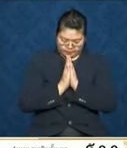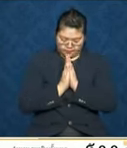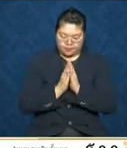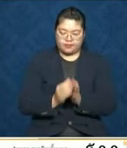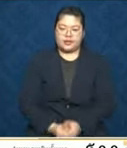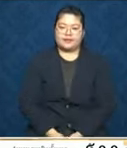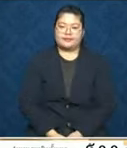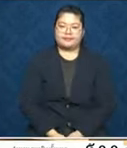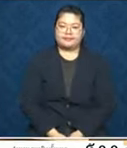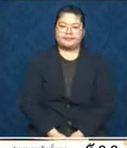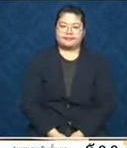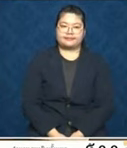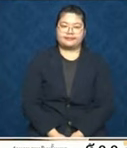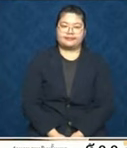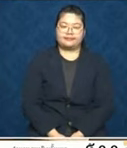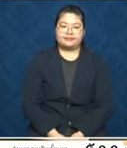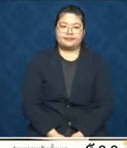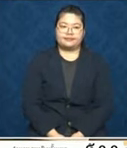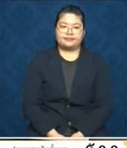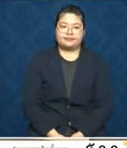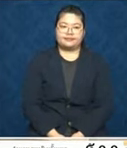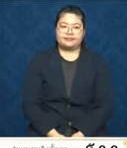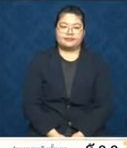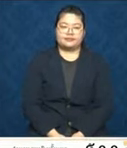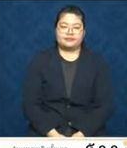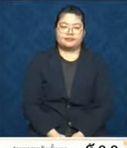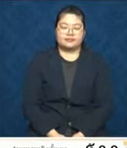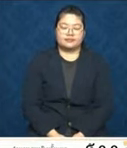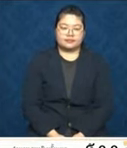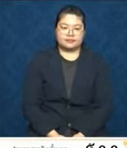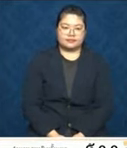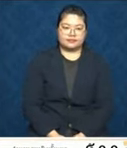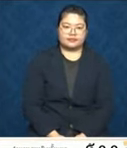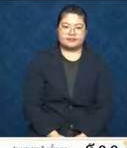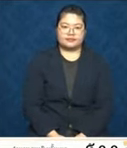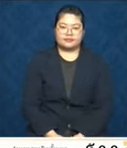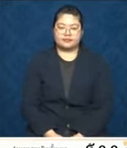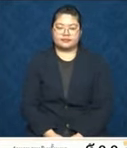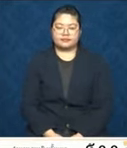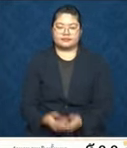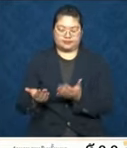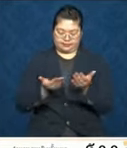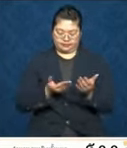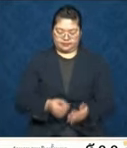ะ ขอเชิญคุณศิรินทร์สงวนสินครับ